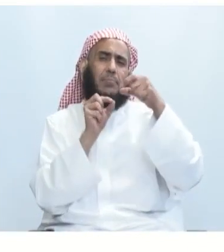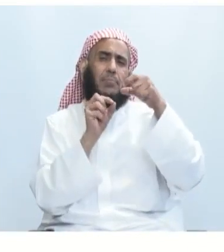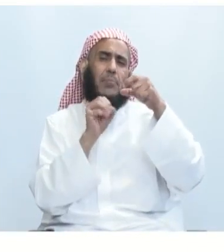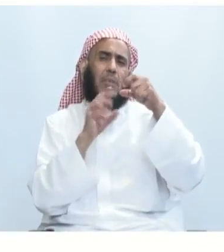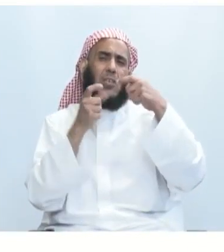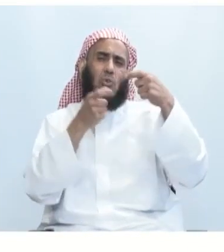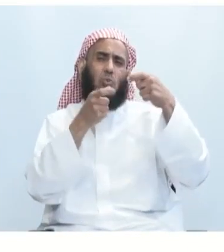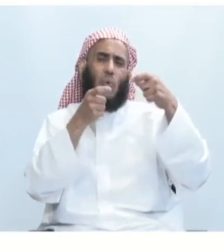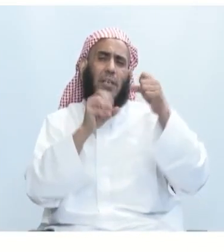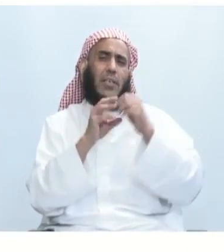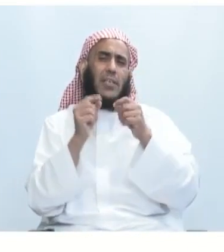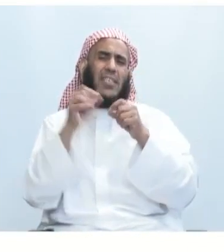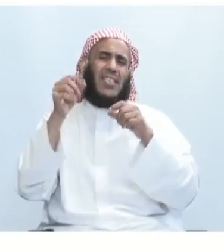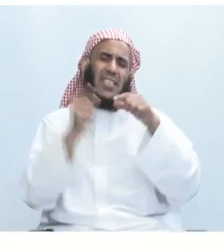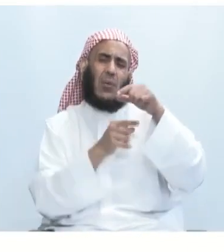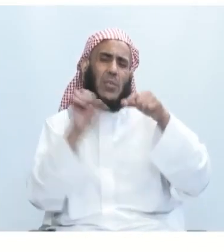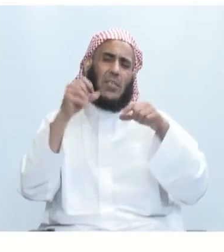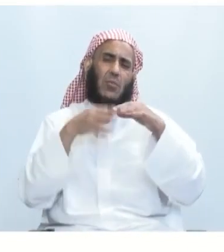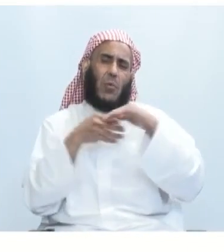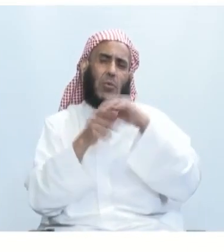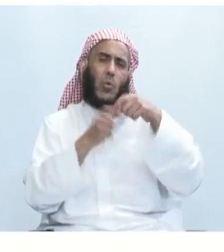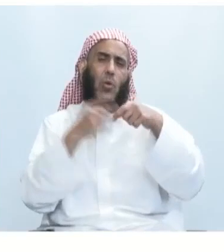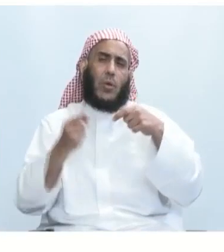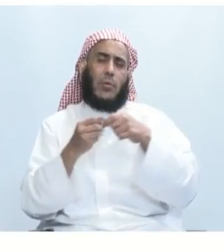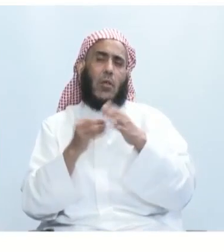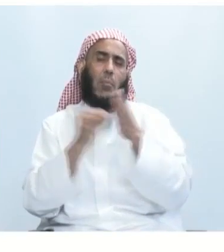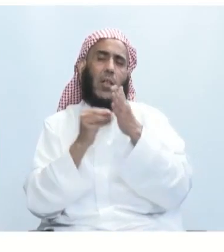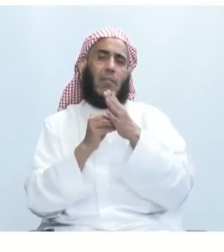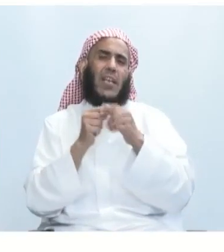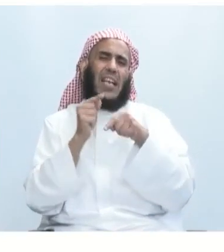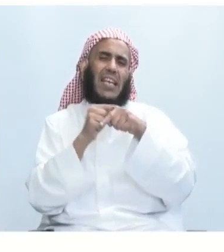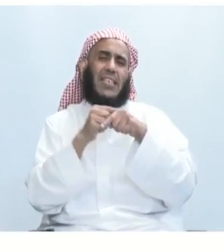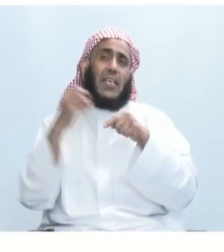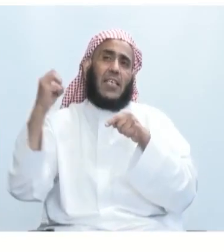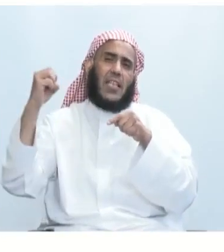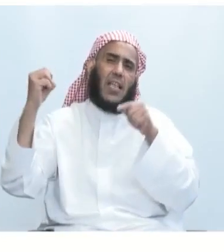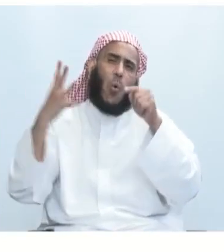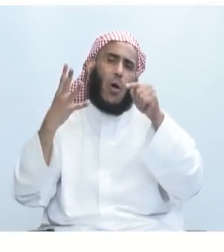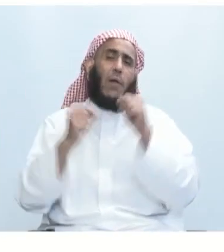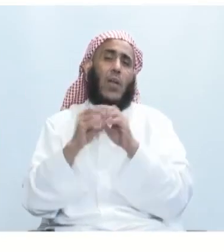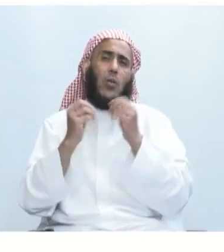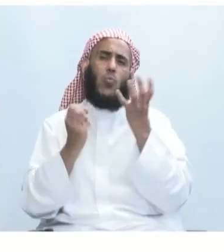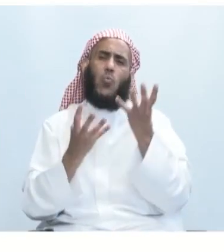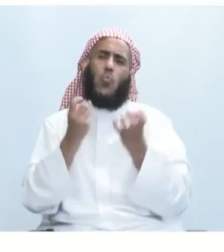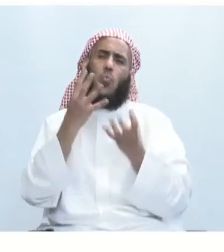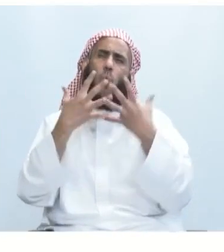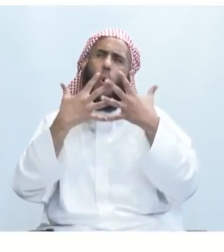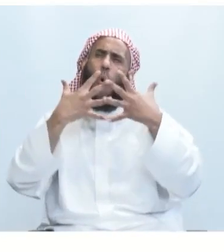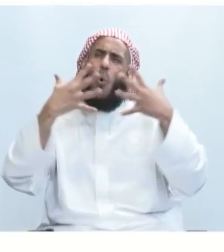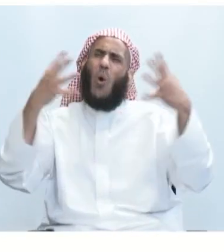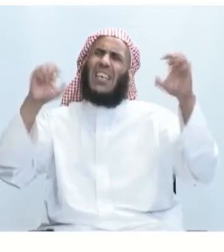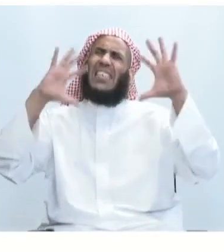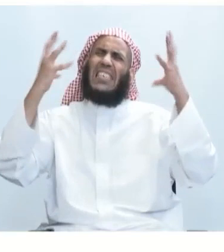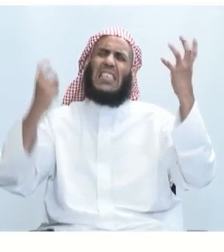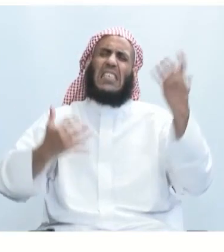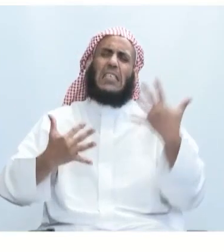اسطوانيه شكله على زاويه 90 درجه تتفرع منه اسطوانه اخرى مثبت في نهايتها حساس الضوء في حاله وجود دخان كثيف في الغرفه فان